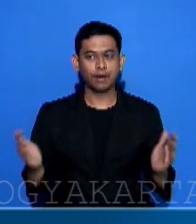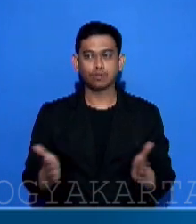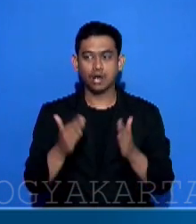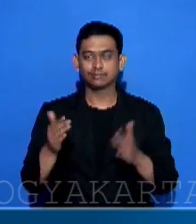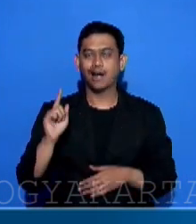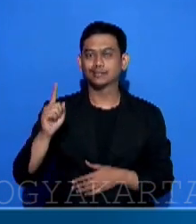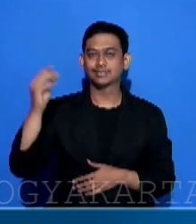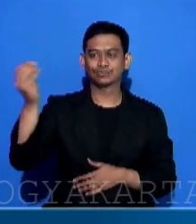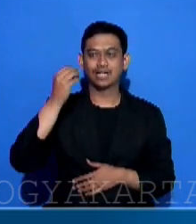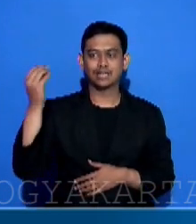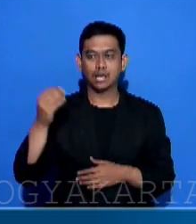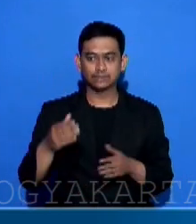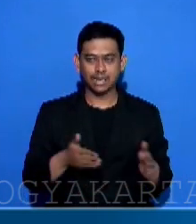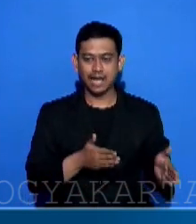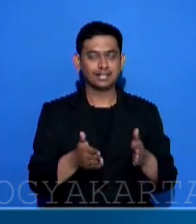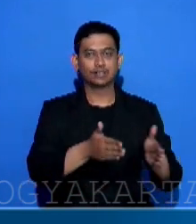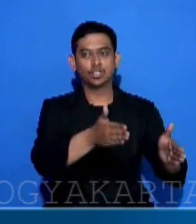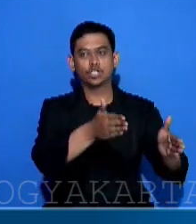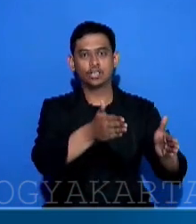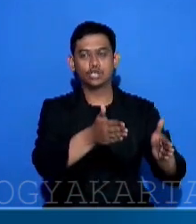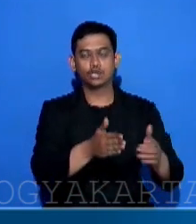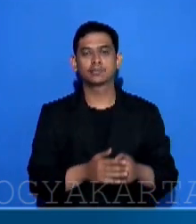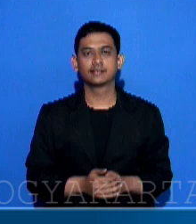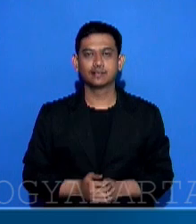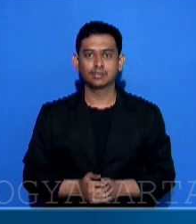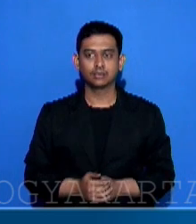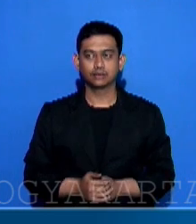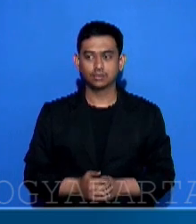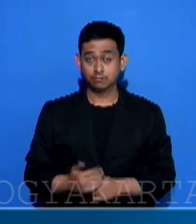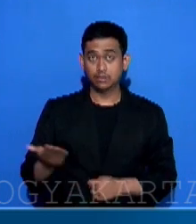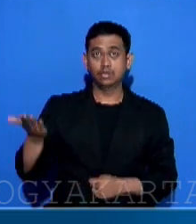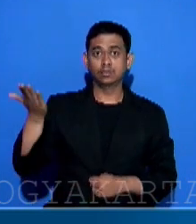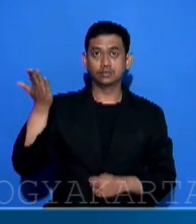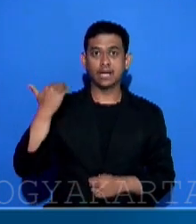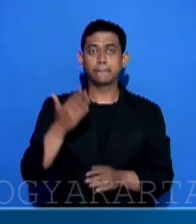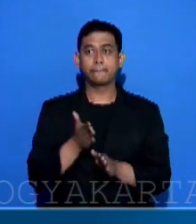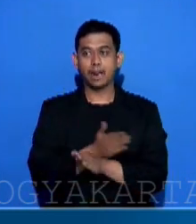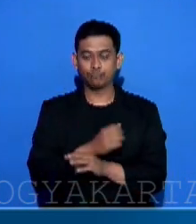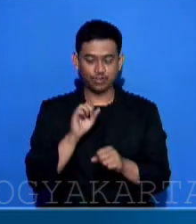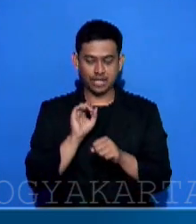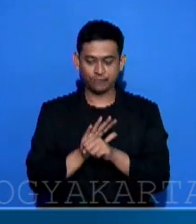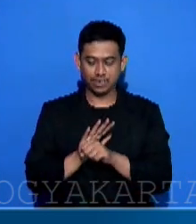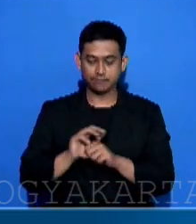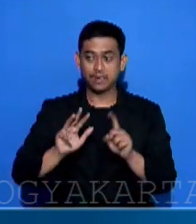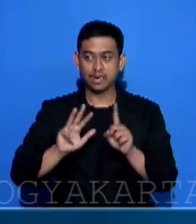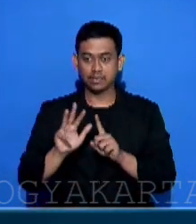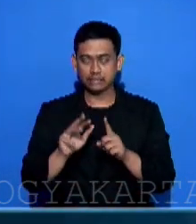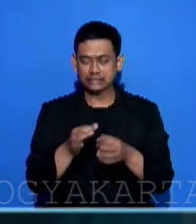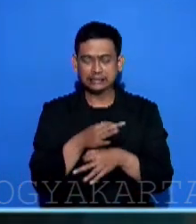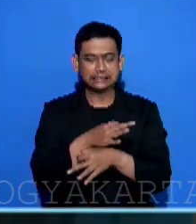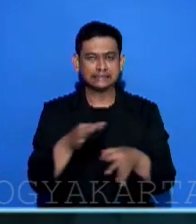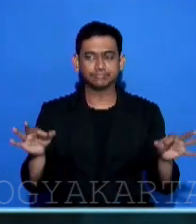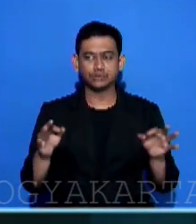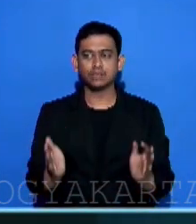wisata bantaran sungai kalimedok yang selama kemarin covid sempat e vakum ini dihidupkan kembali